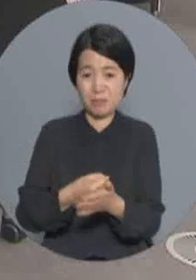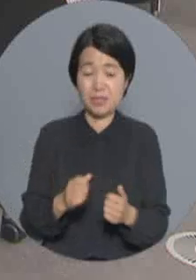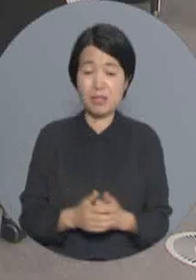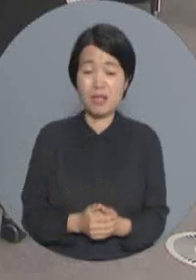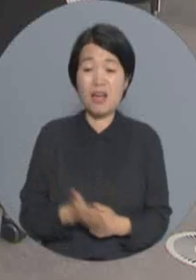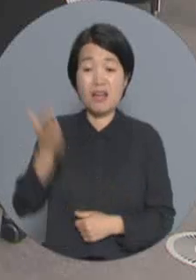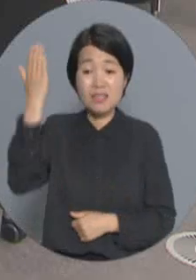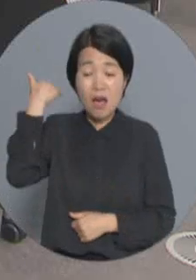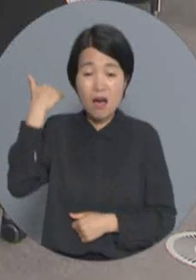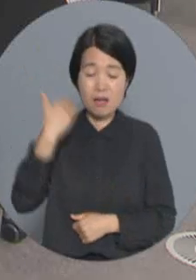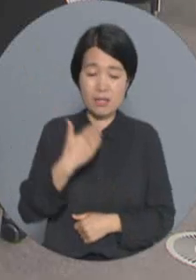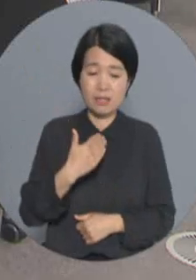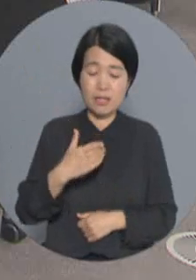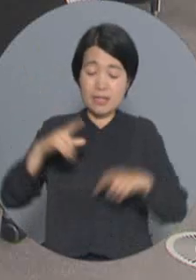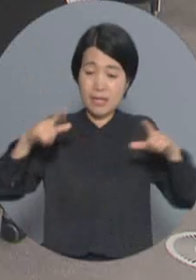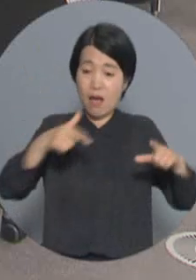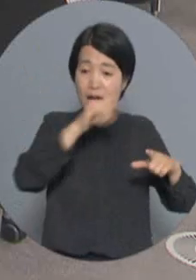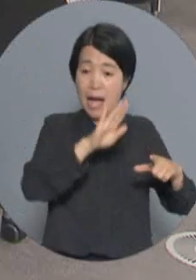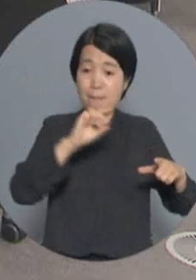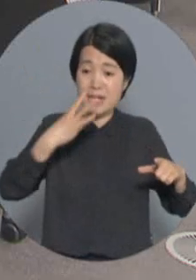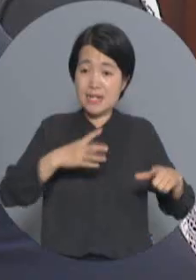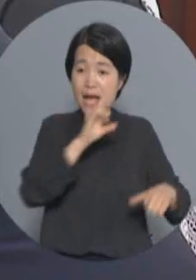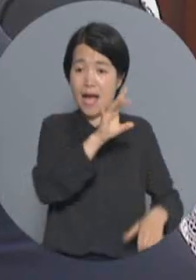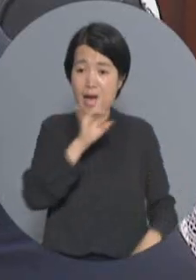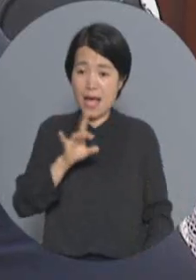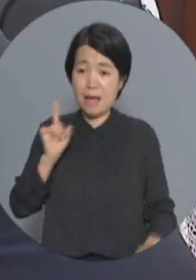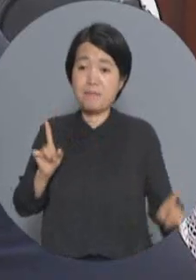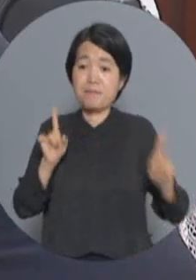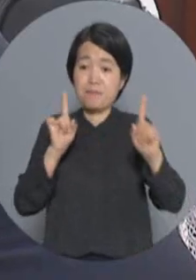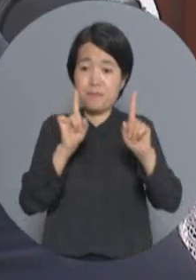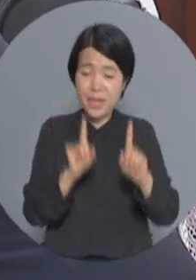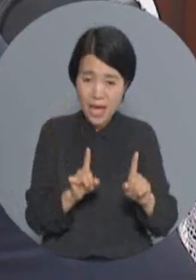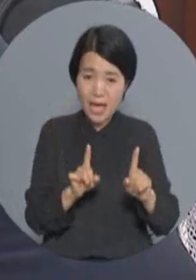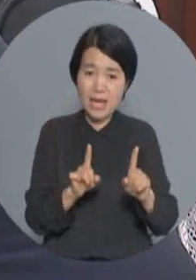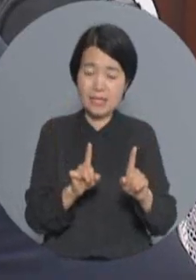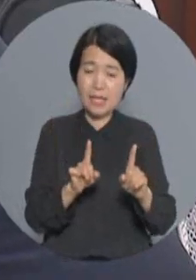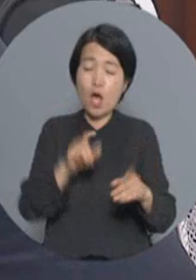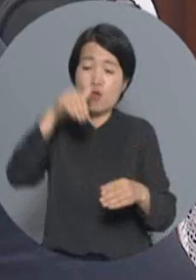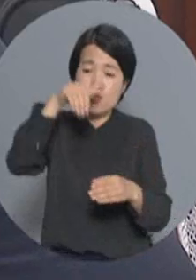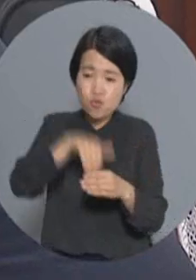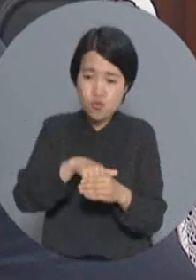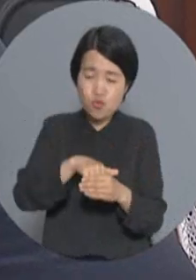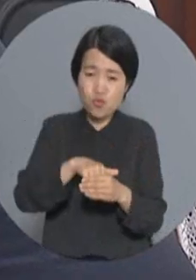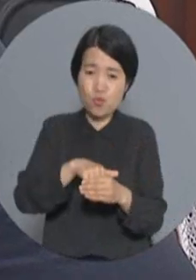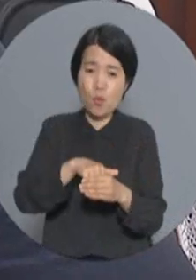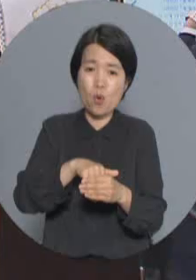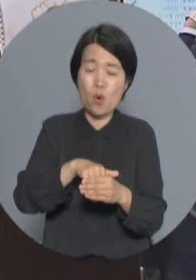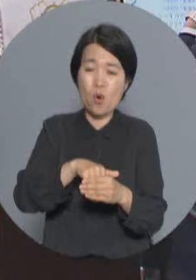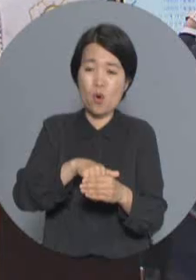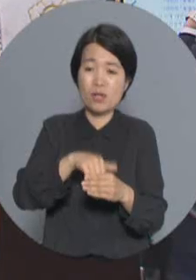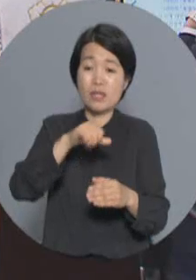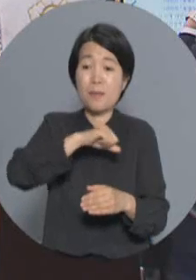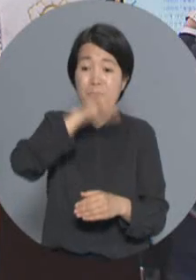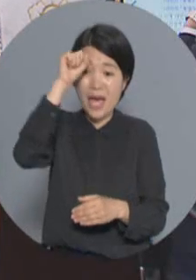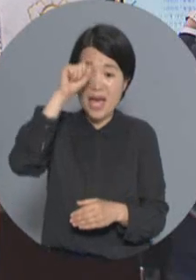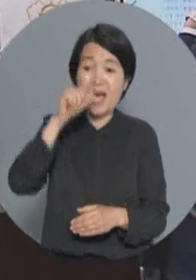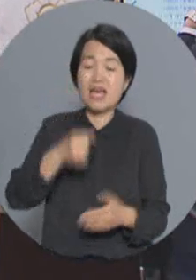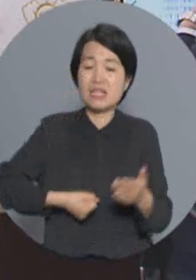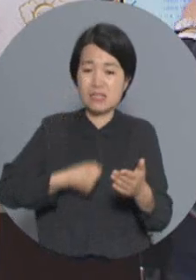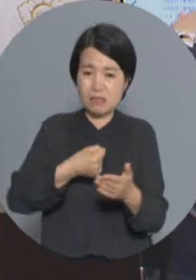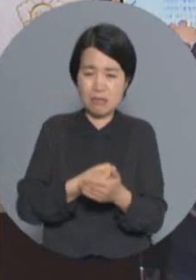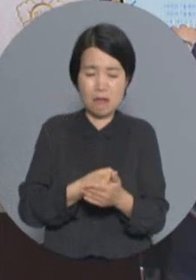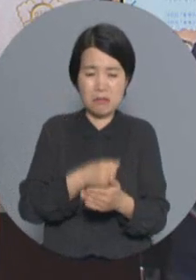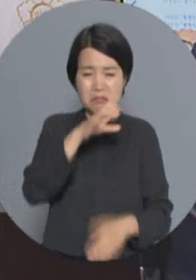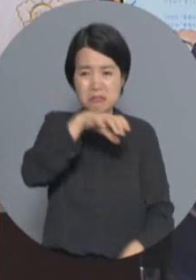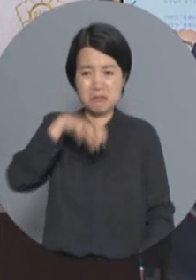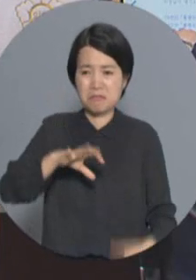지금까지는 갑과 지역구에서 각각 한 명씩을 추천한 뒤 다시 투표를 해 최종 후보를 뽑았지만 이번엔 지역구를 가리지